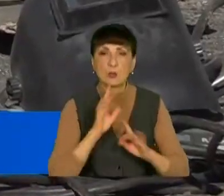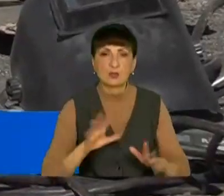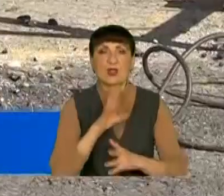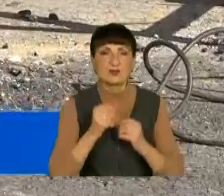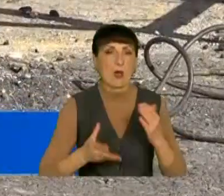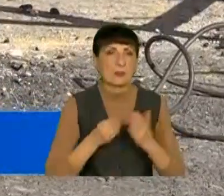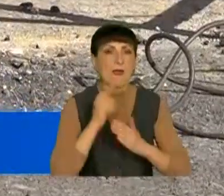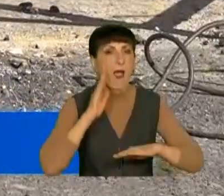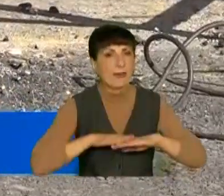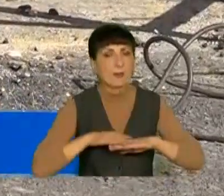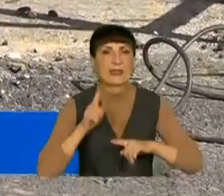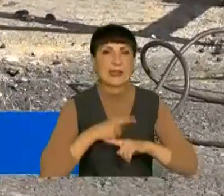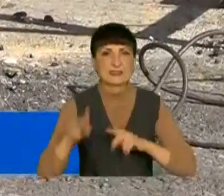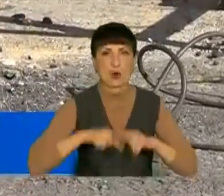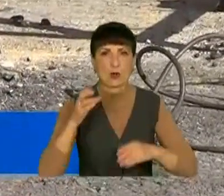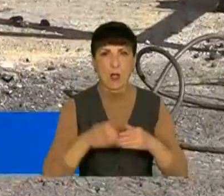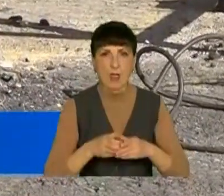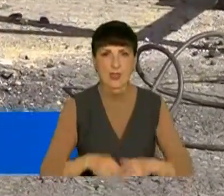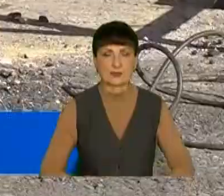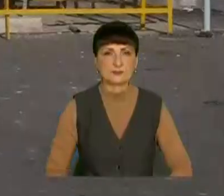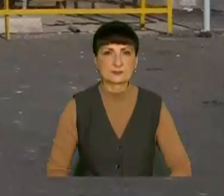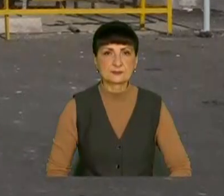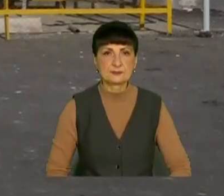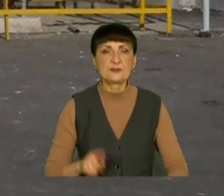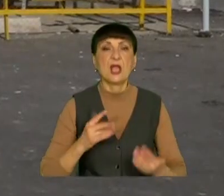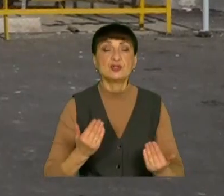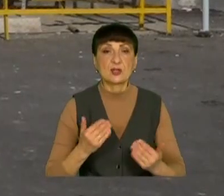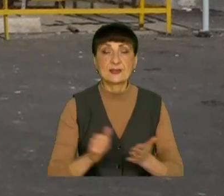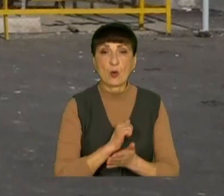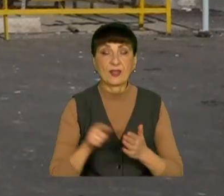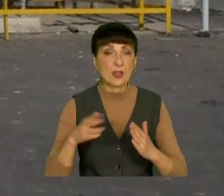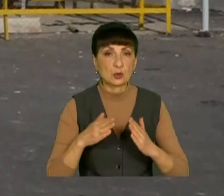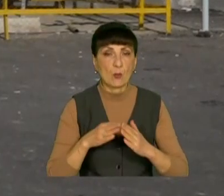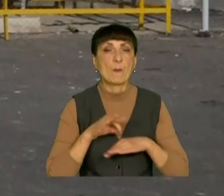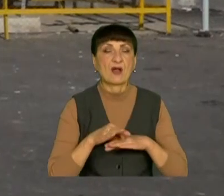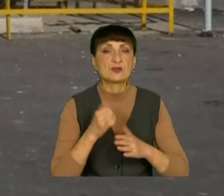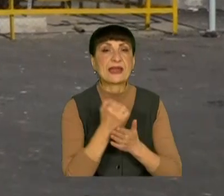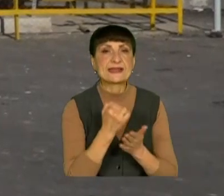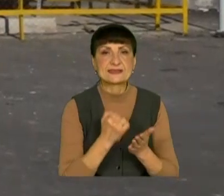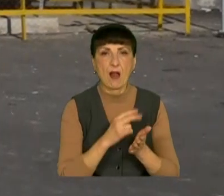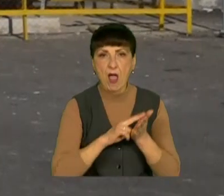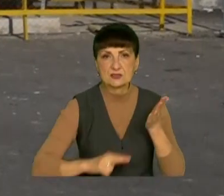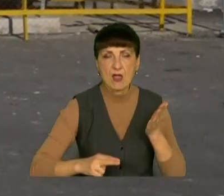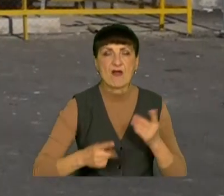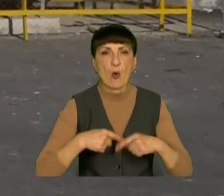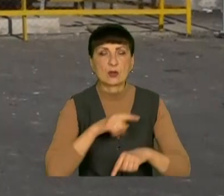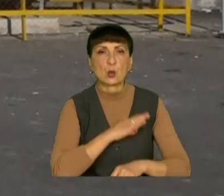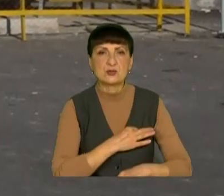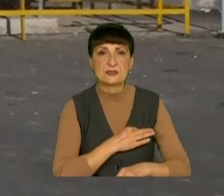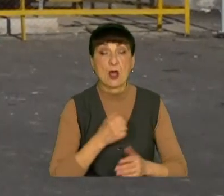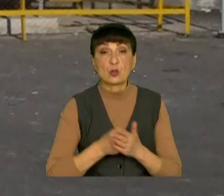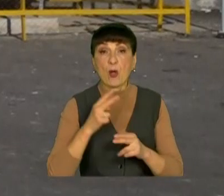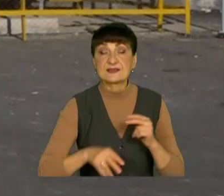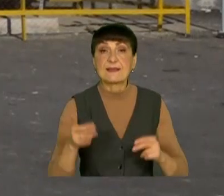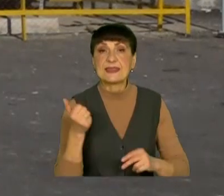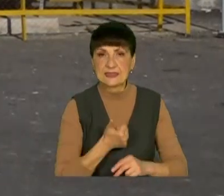оплатит акимат или подрядчик. Сейчас документы на этот дом проходят регистрацию в органах юстиции. До конца этой недели